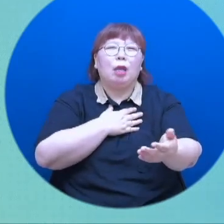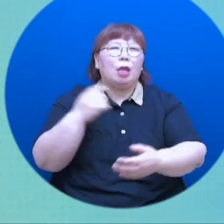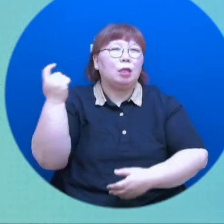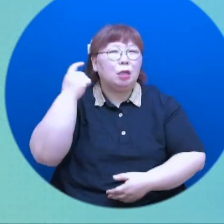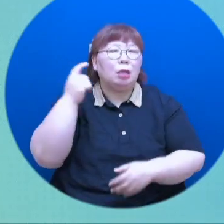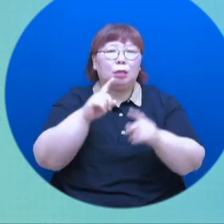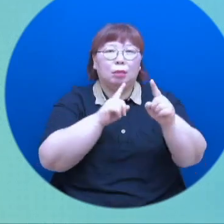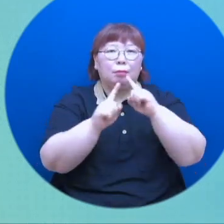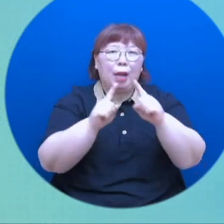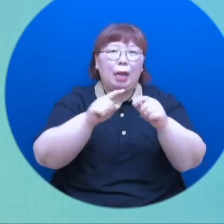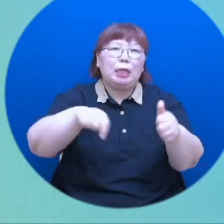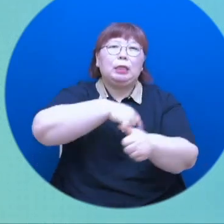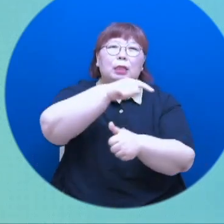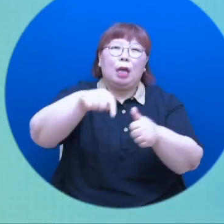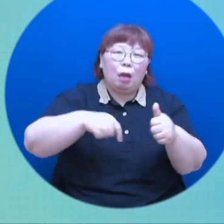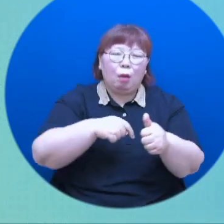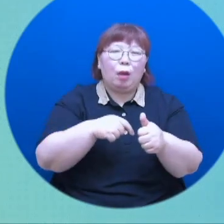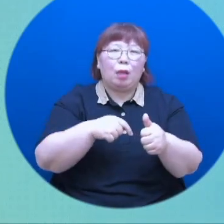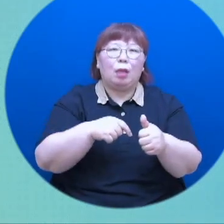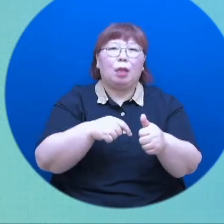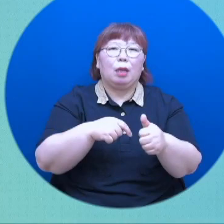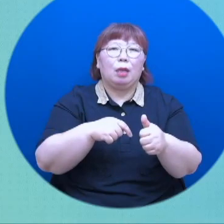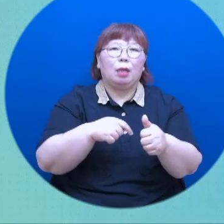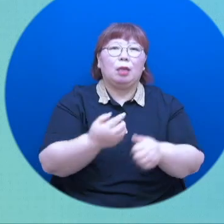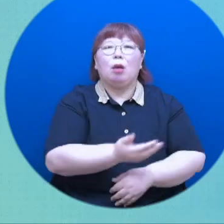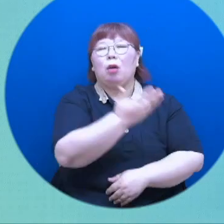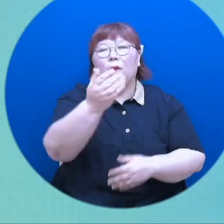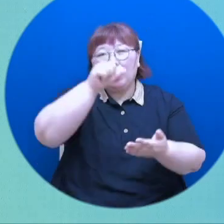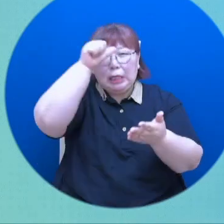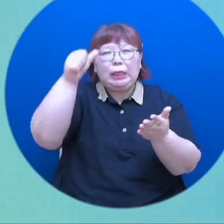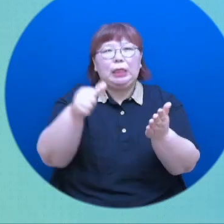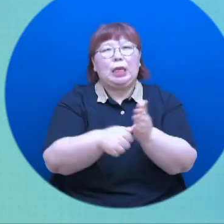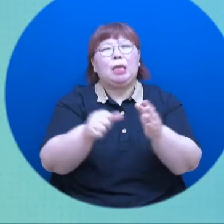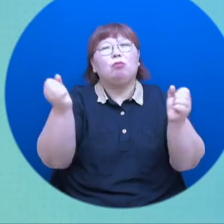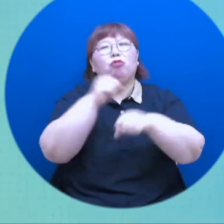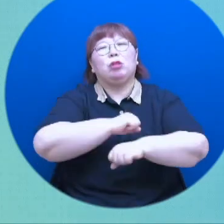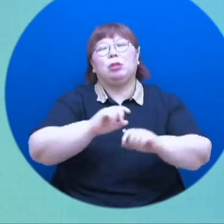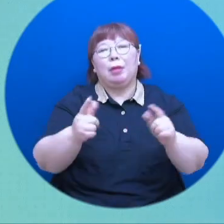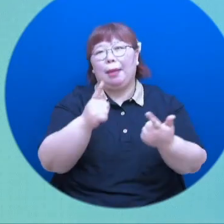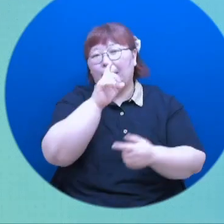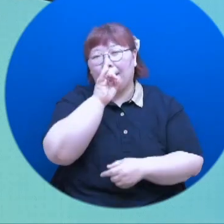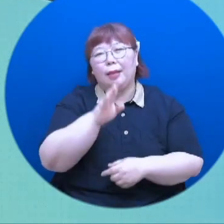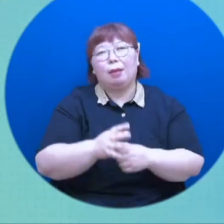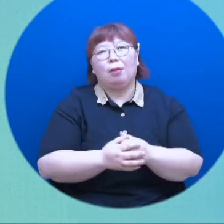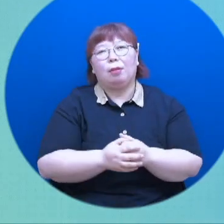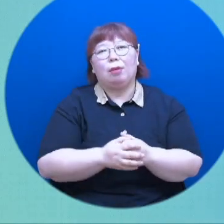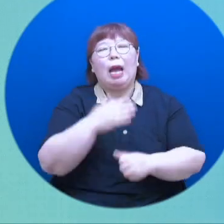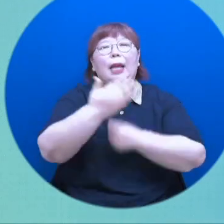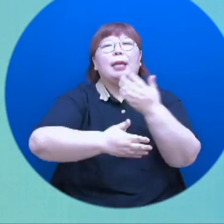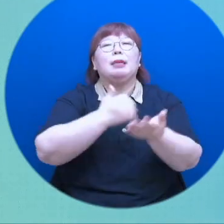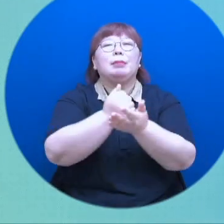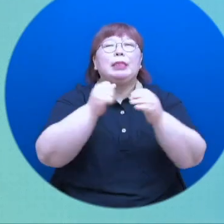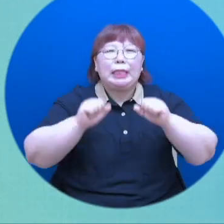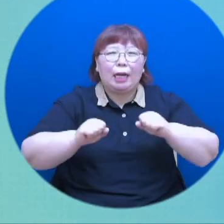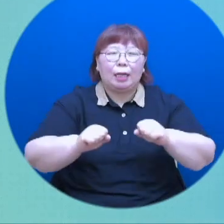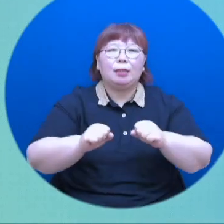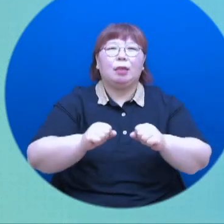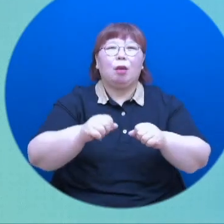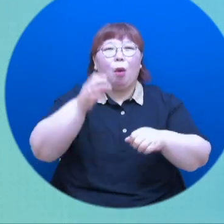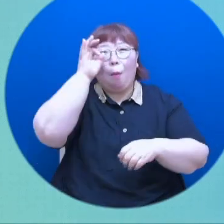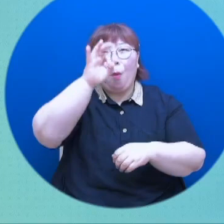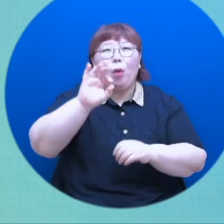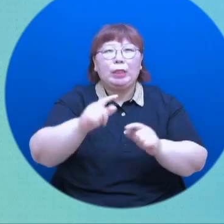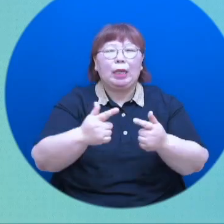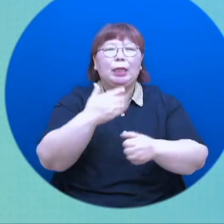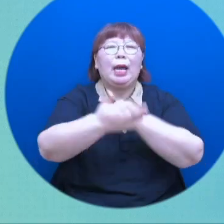말이나 상황적 환경에 여러분이 인생이 무너지면 안 돼요. 하나님은 살아계세요. 보이지 않는 하나님을